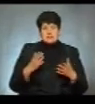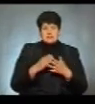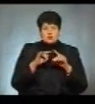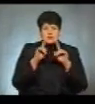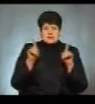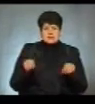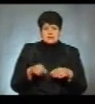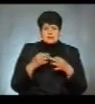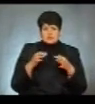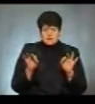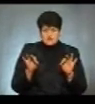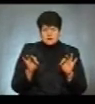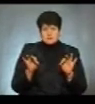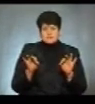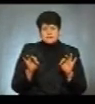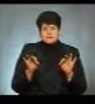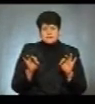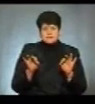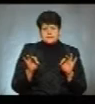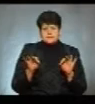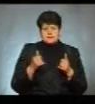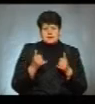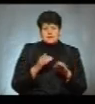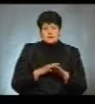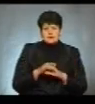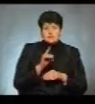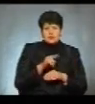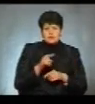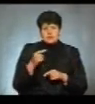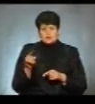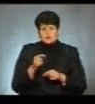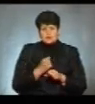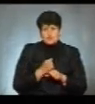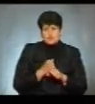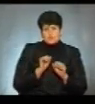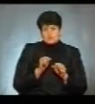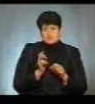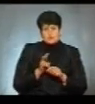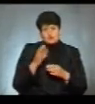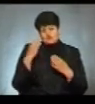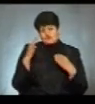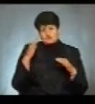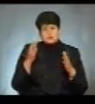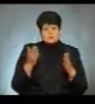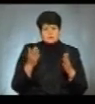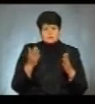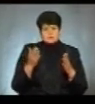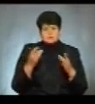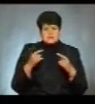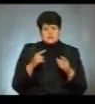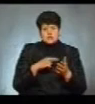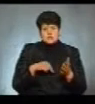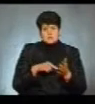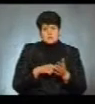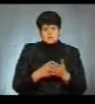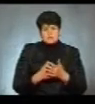сертифікат на це, тобто які сертифіковані для виконання тої чи іншої роботи, і можуть зайти просто чужі з інших міст